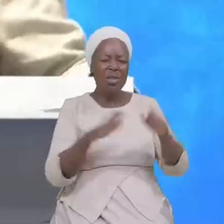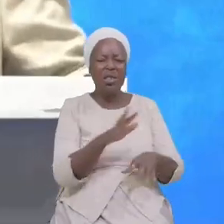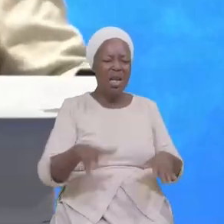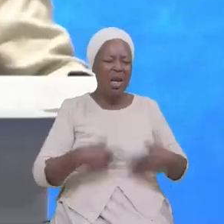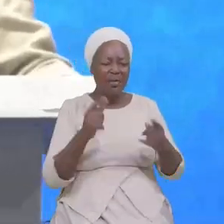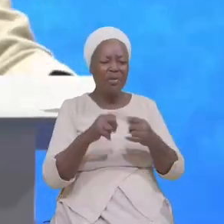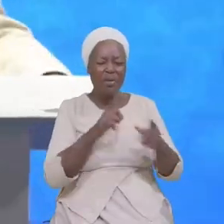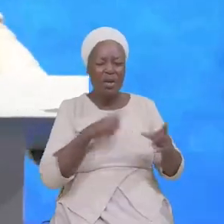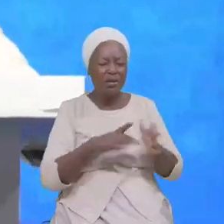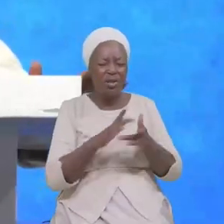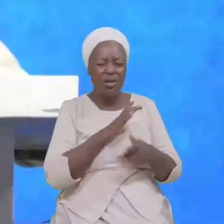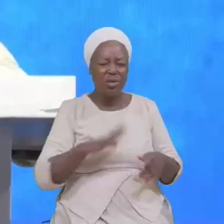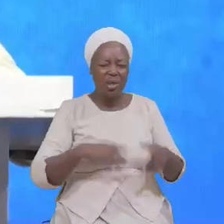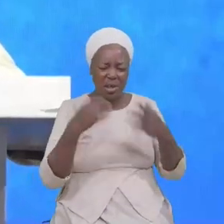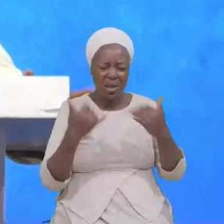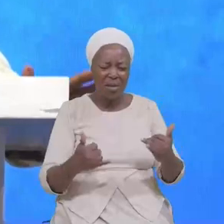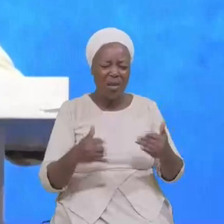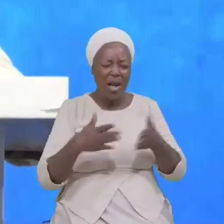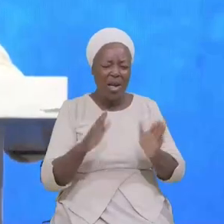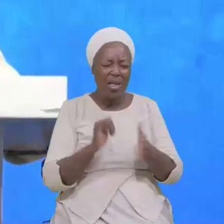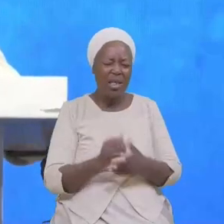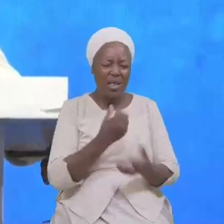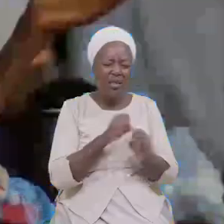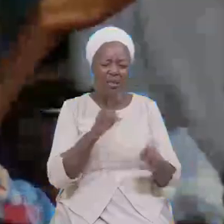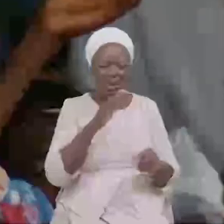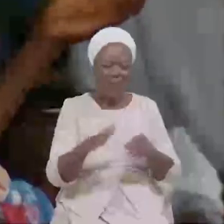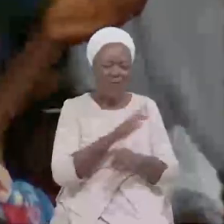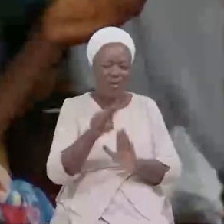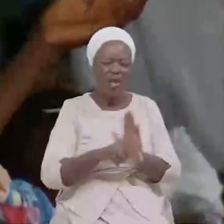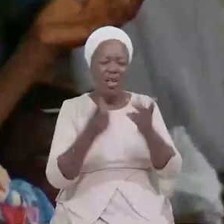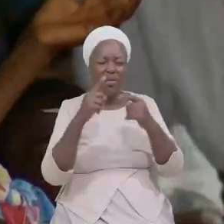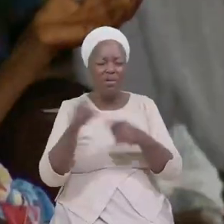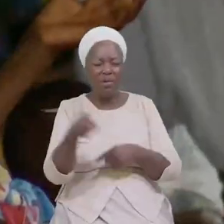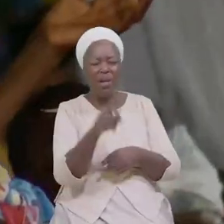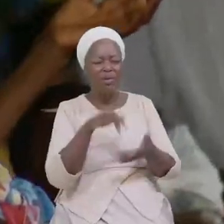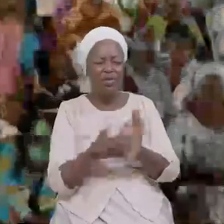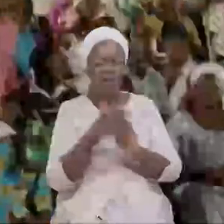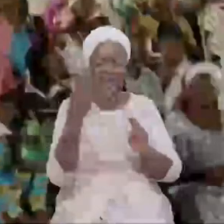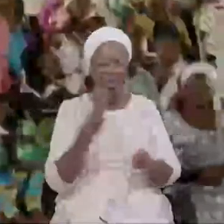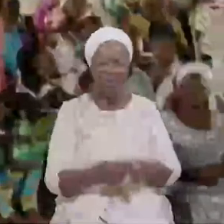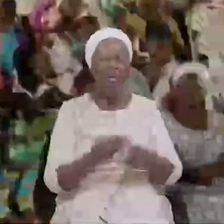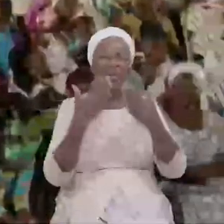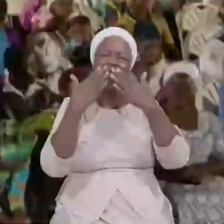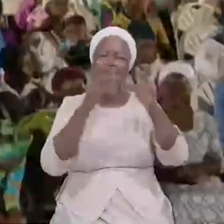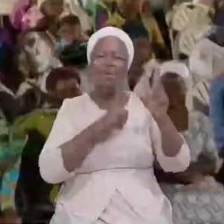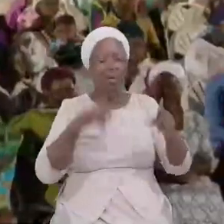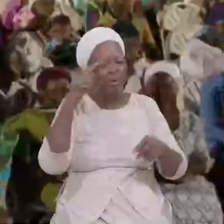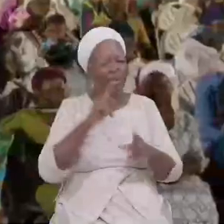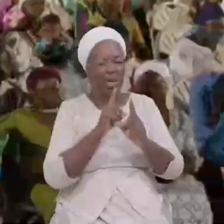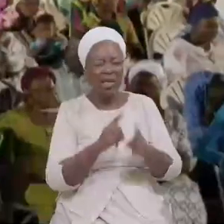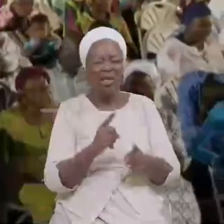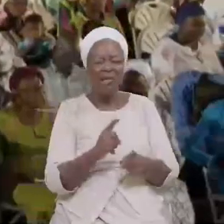Jésus-Christ maintenant, que ce salut vienne dans leur vie, dans sa plénitude. Merci Seigneur pour